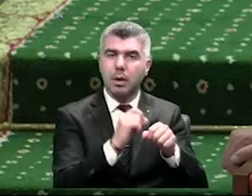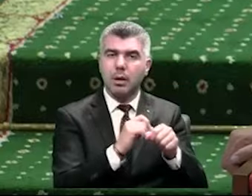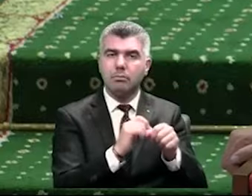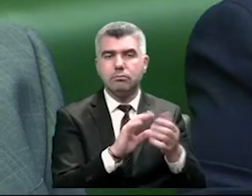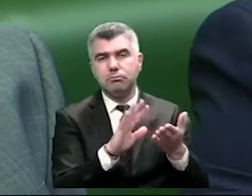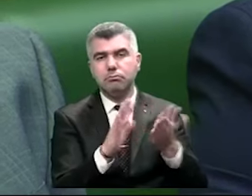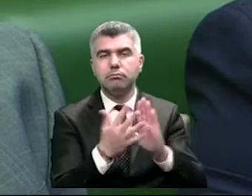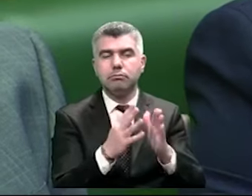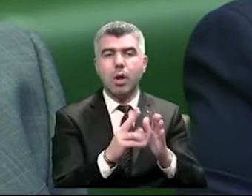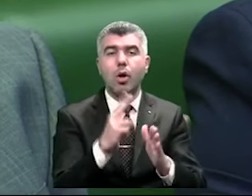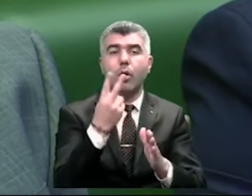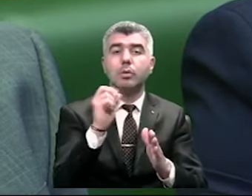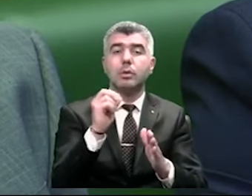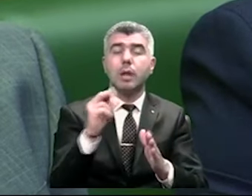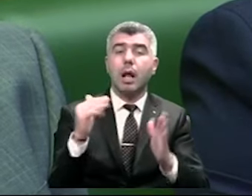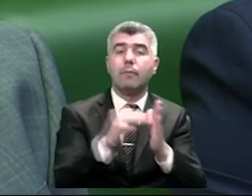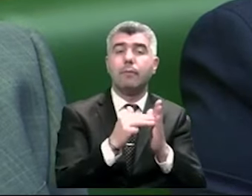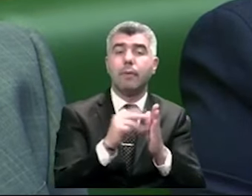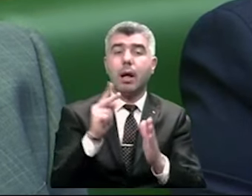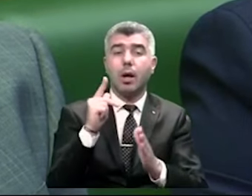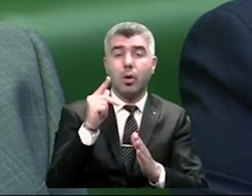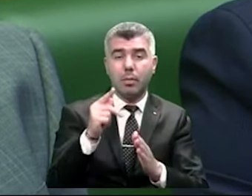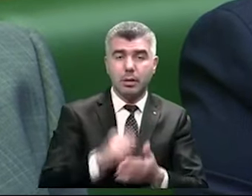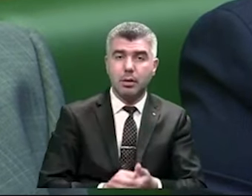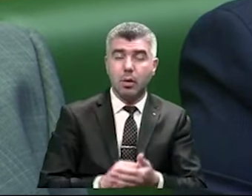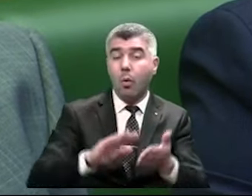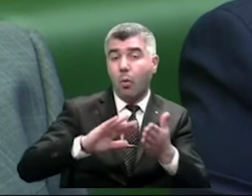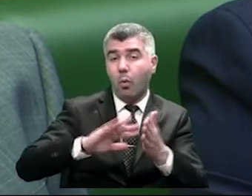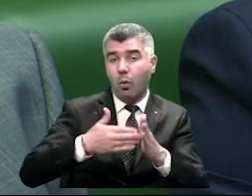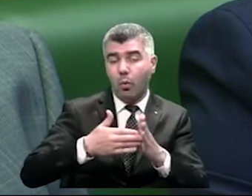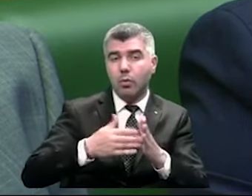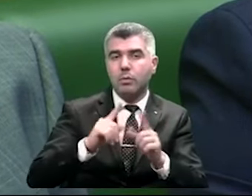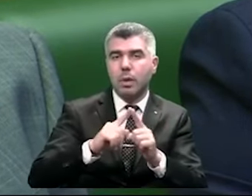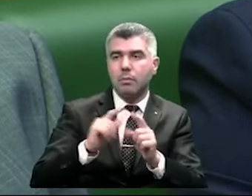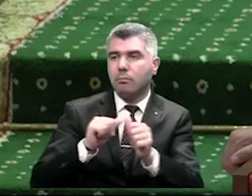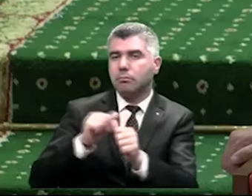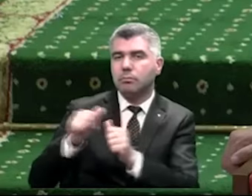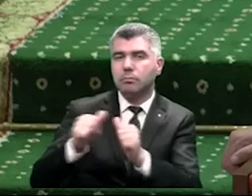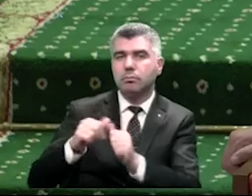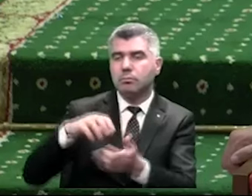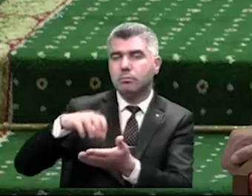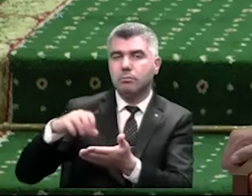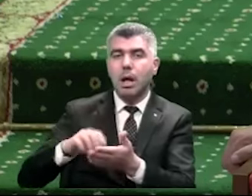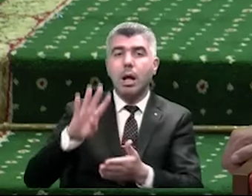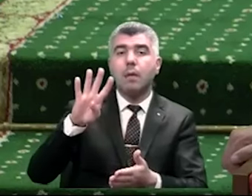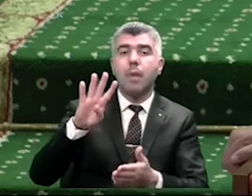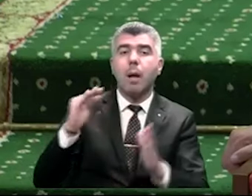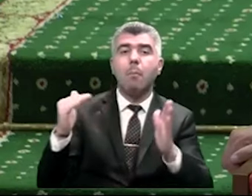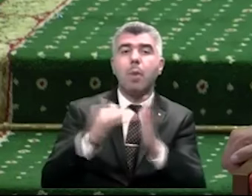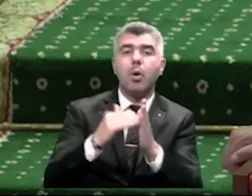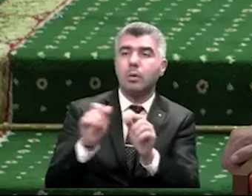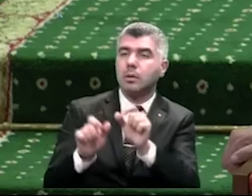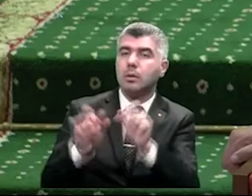الى 20 الف ر وكل ذلك مكن من فك العزله على اكثر من 4 مليون ديال